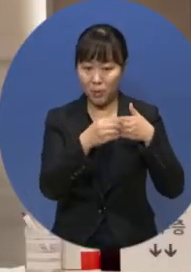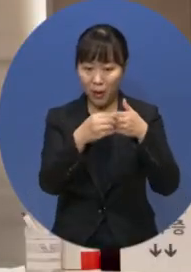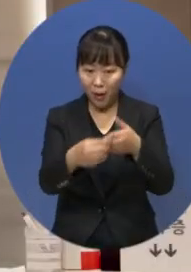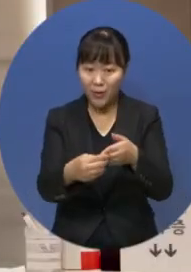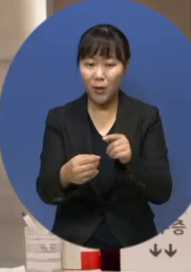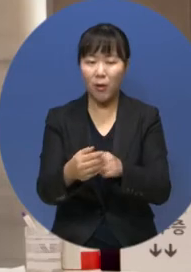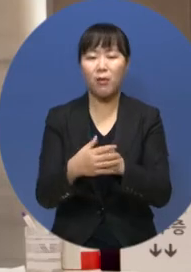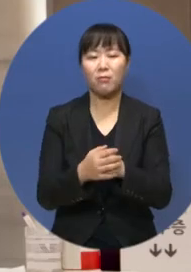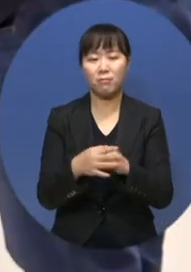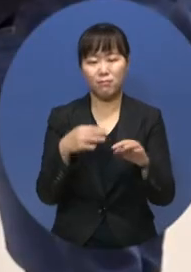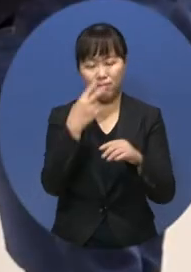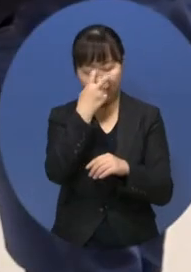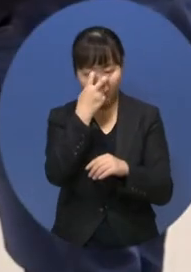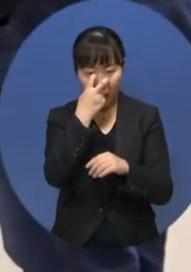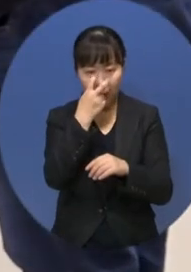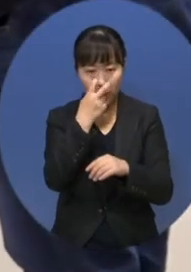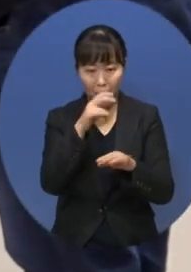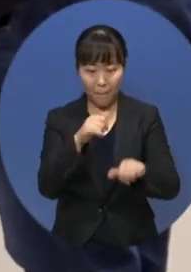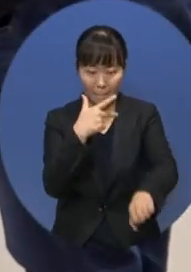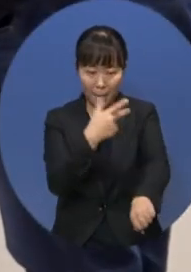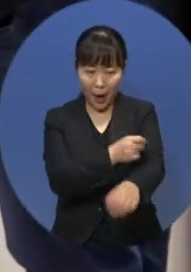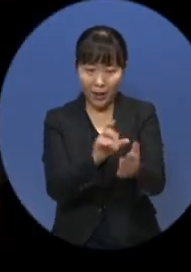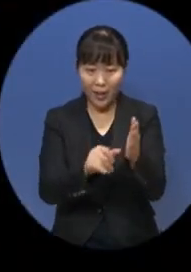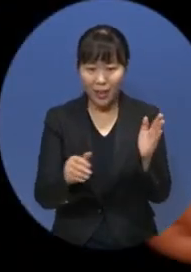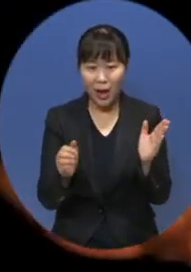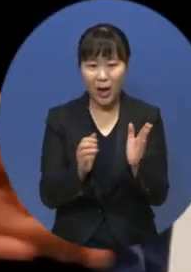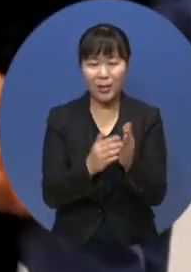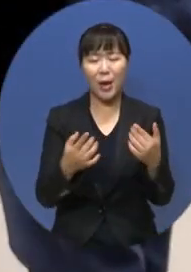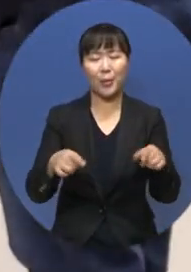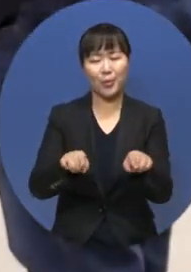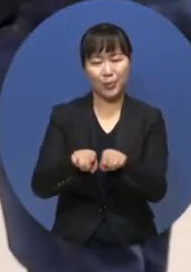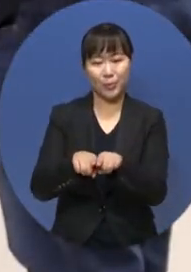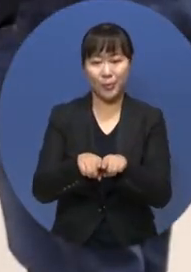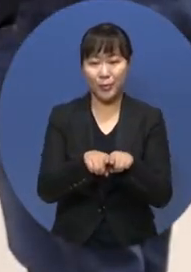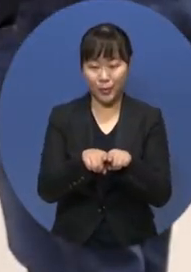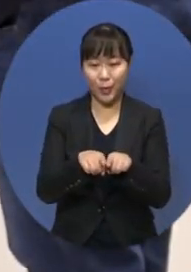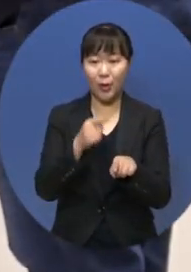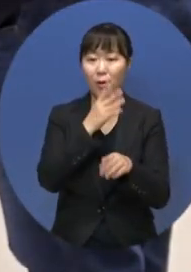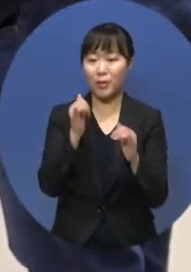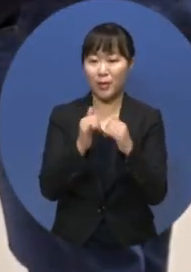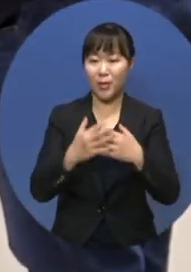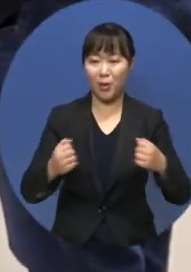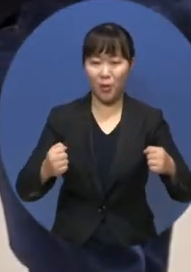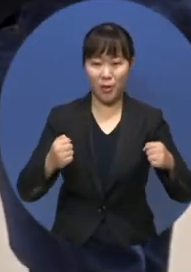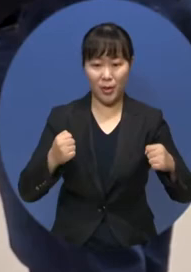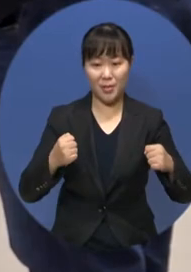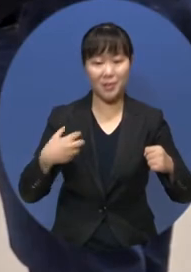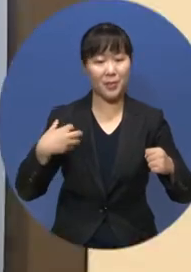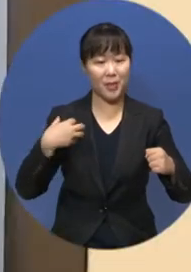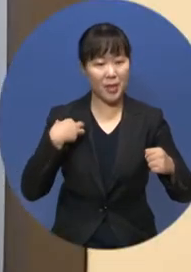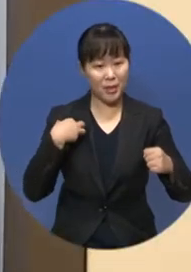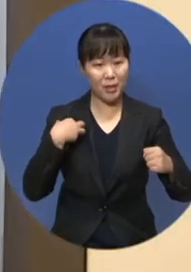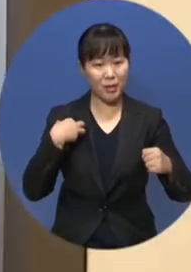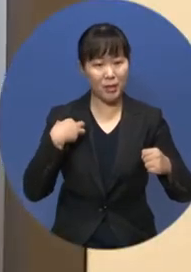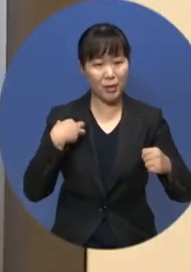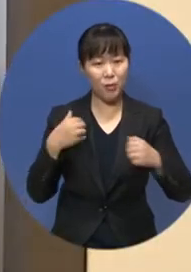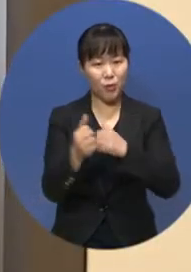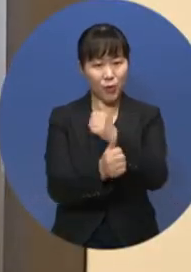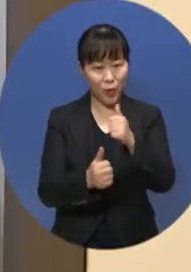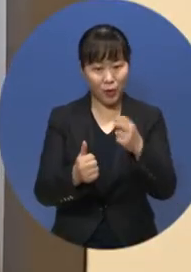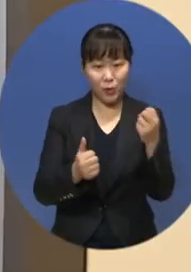방문하여 진료와 접종을 마치기까지 함께하며 어르신들의 건강을 챙겨주는